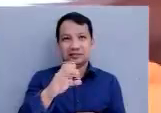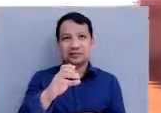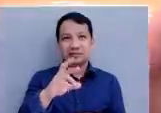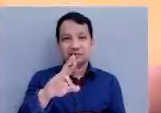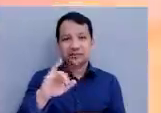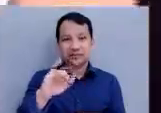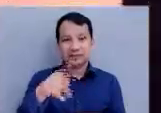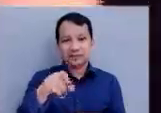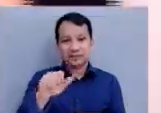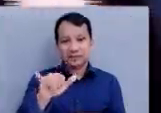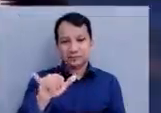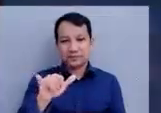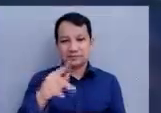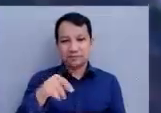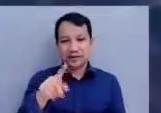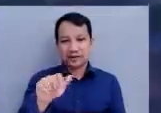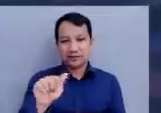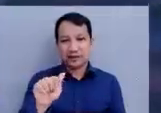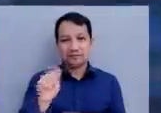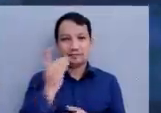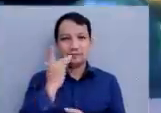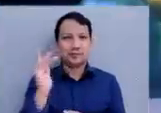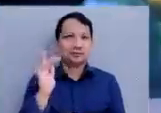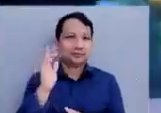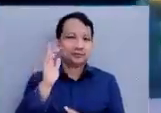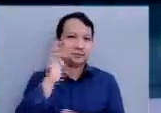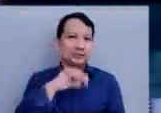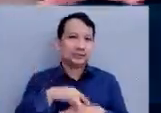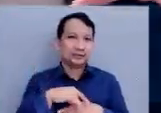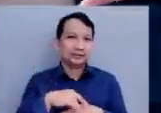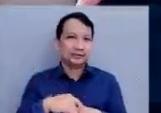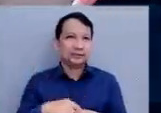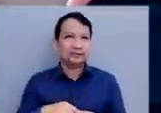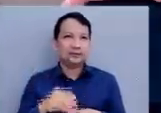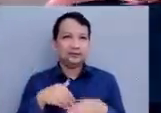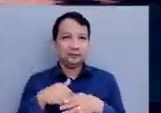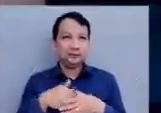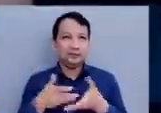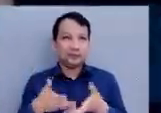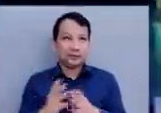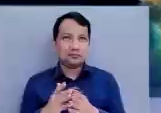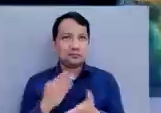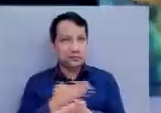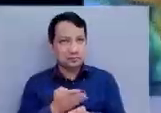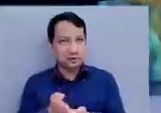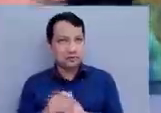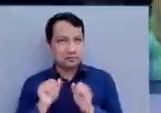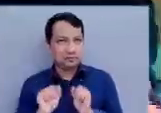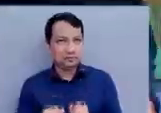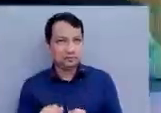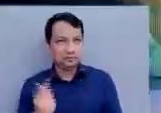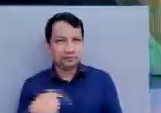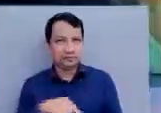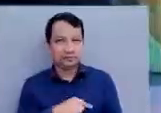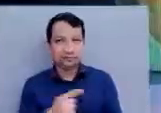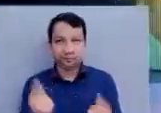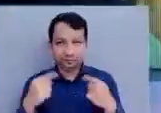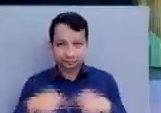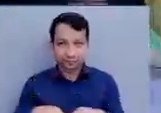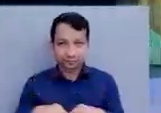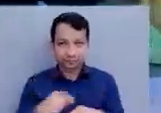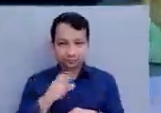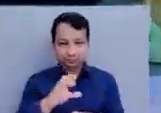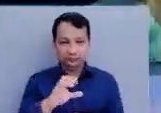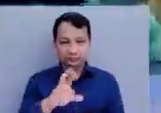sarap naku diretsang Tama ka diyan diyan madalas Syempre kapag nakaluwag luwag sa buhay may budget kasama palagi sa handaan niyang crispy